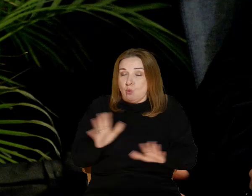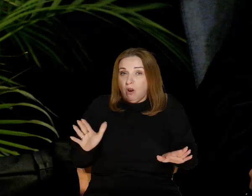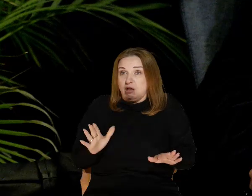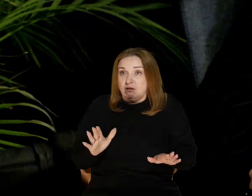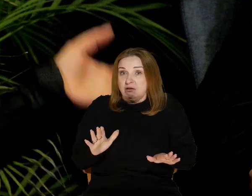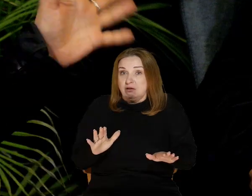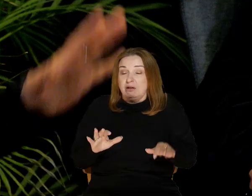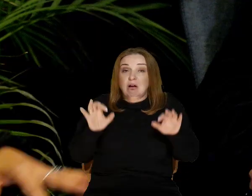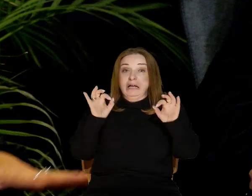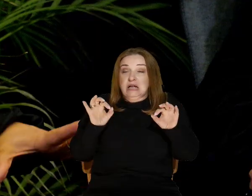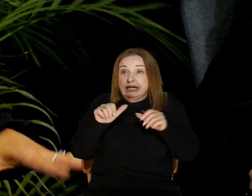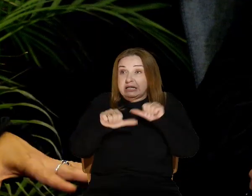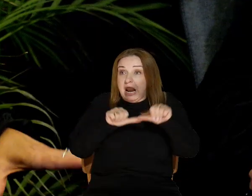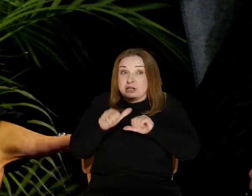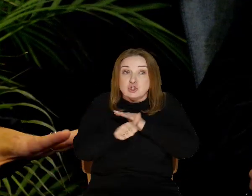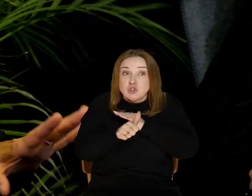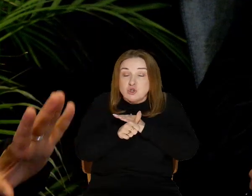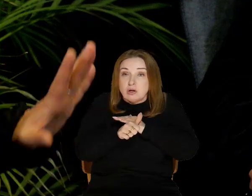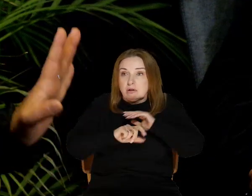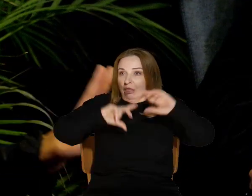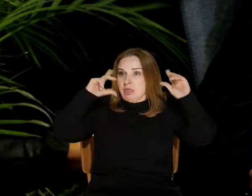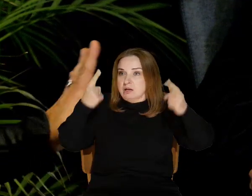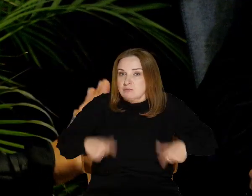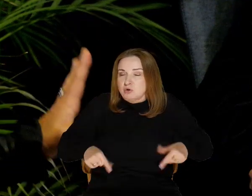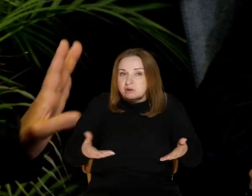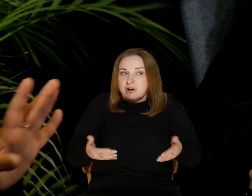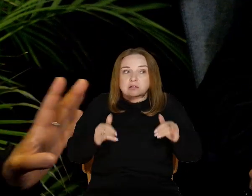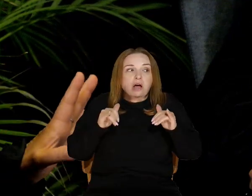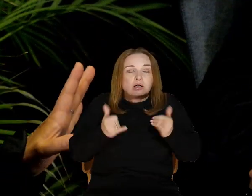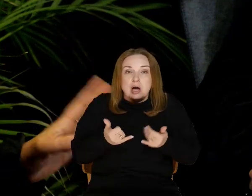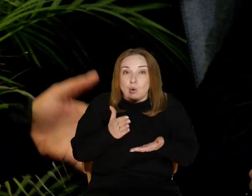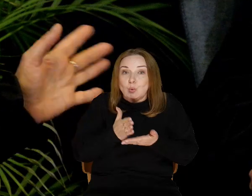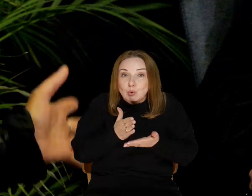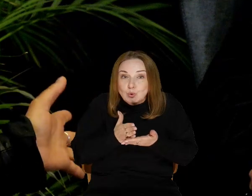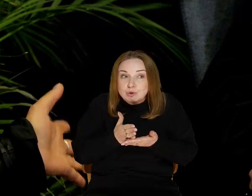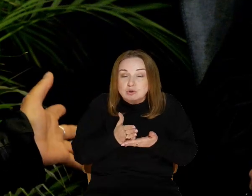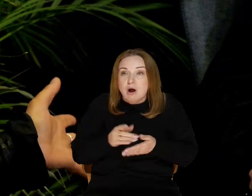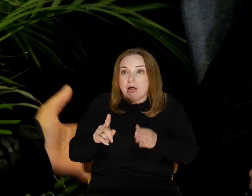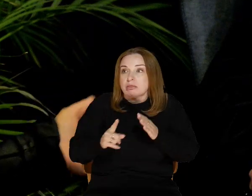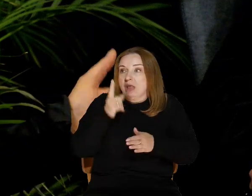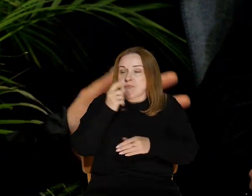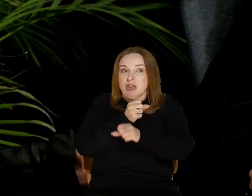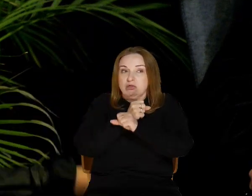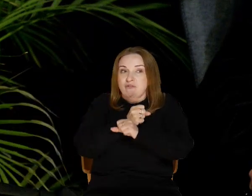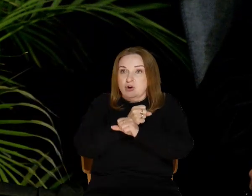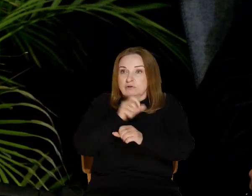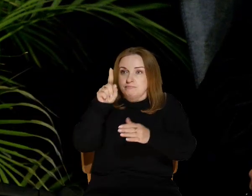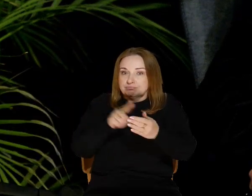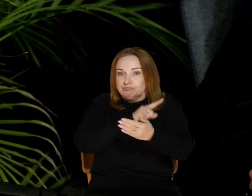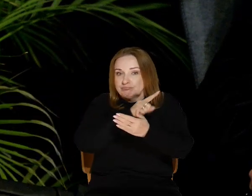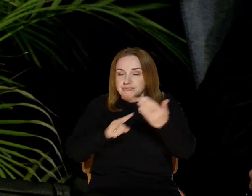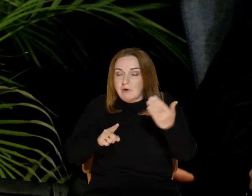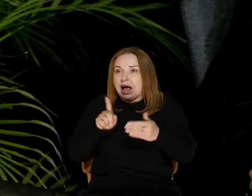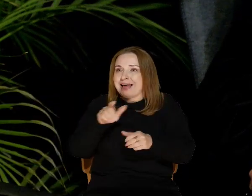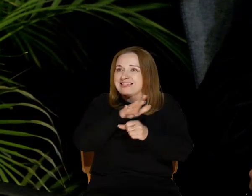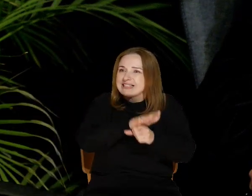niewiarygodnego. No po prostu nagle w latach 60. nagle, aha, no dobrze, no to już, to znaczy tak, najpierw zniesiono niewolnictwo, ale oczywiście